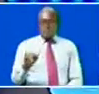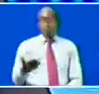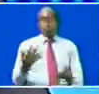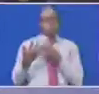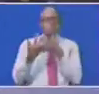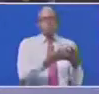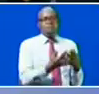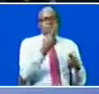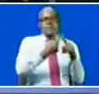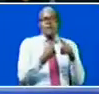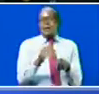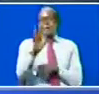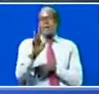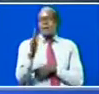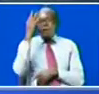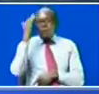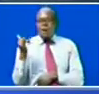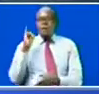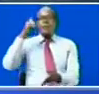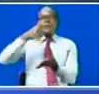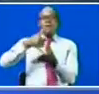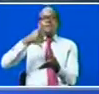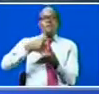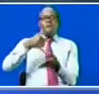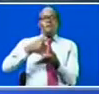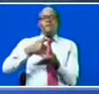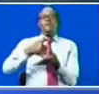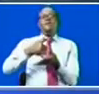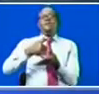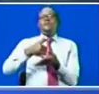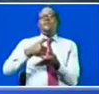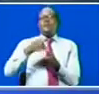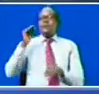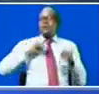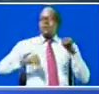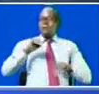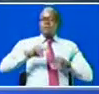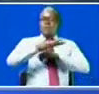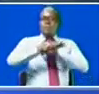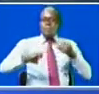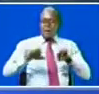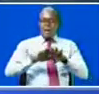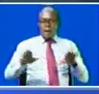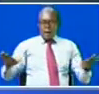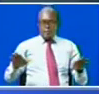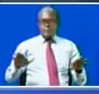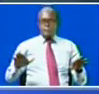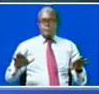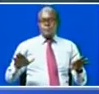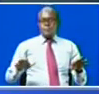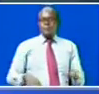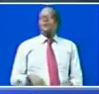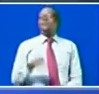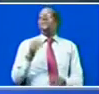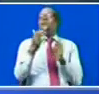miaka mitatu gerezani kila mmoja kwa kuhusika katika sakata iliyohusu ununuzi wa ardhi ya makaburi katika eneo la